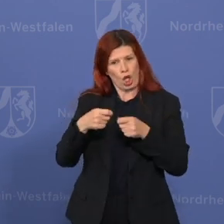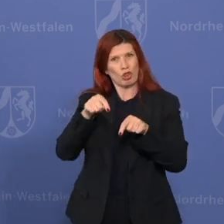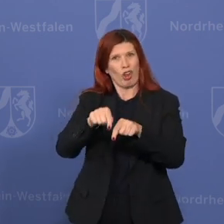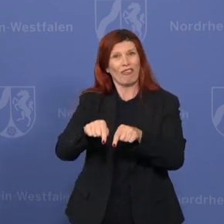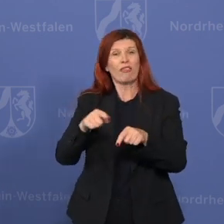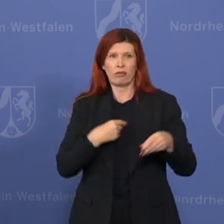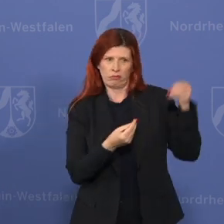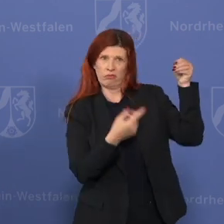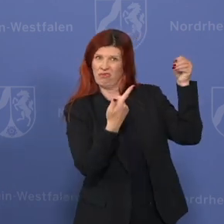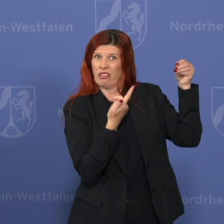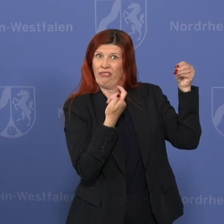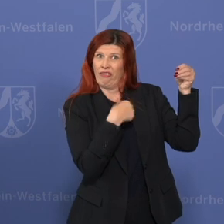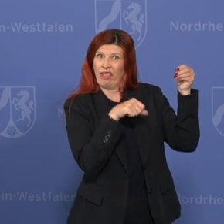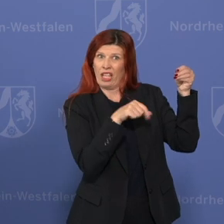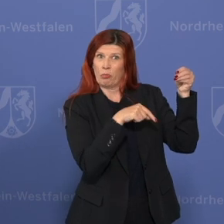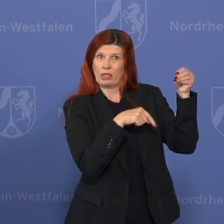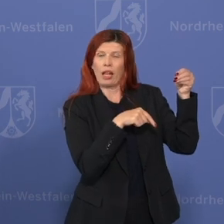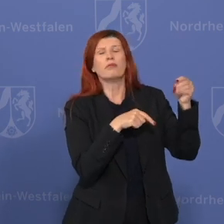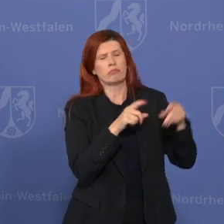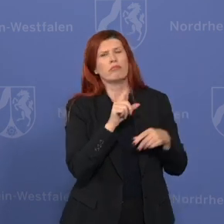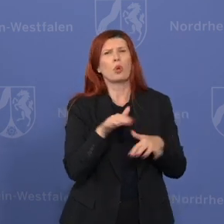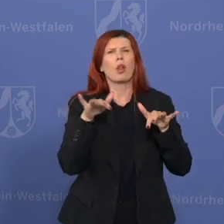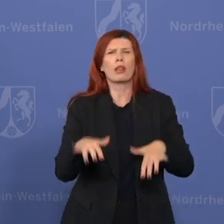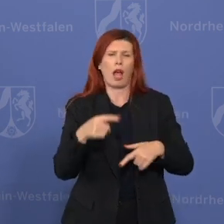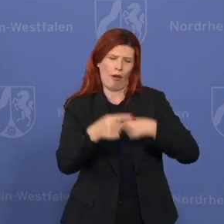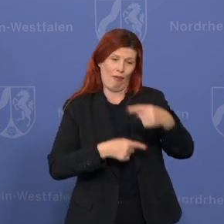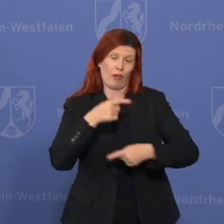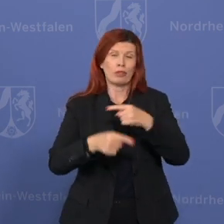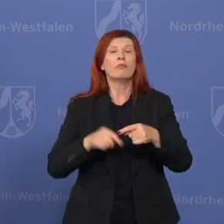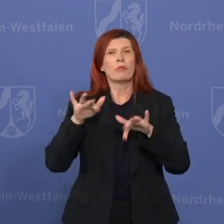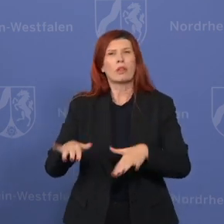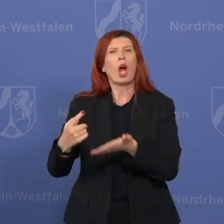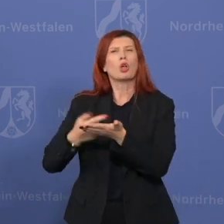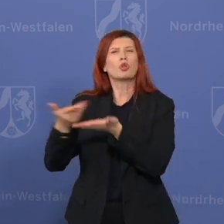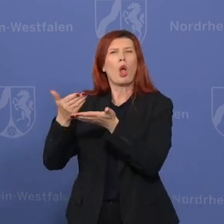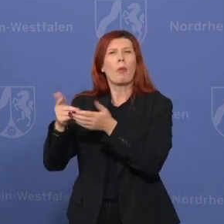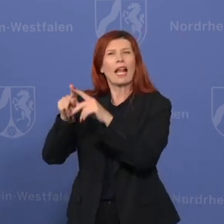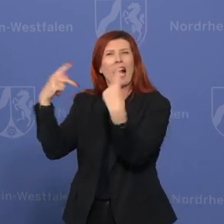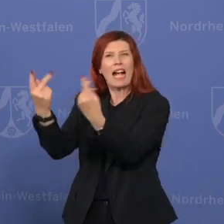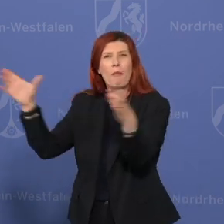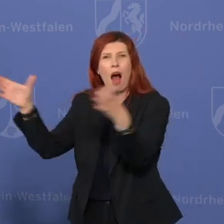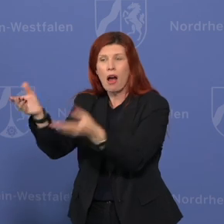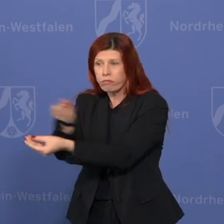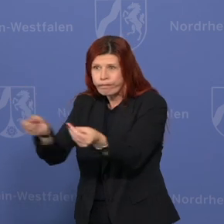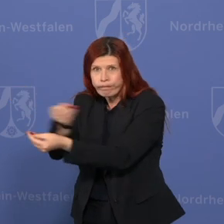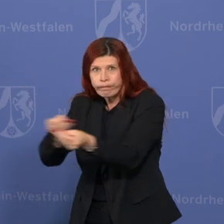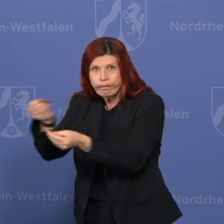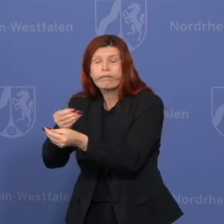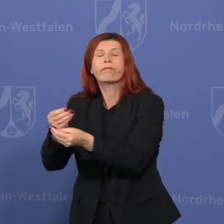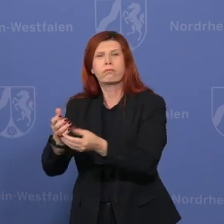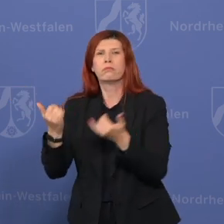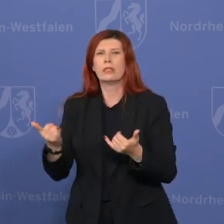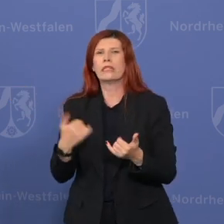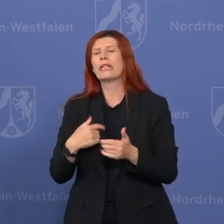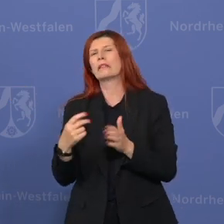wir mit den drei Steuerberaterkammern in Nordrhein-Westfalen abgestimmt. Die arbeiten an dem elektronischen